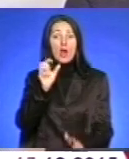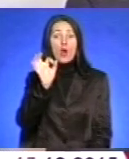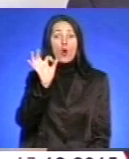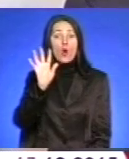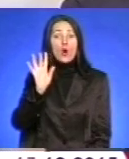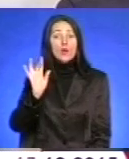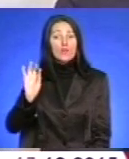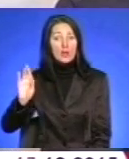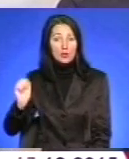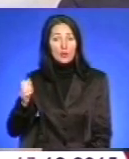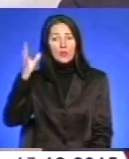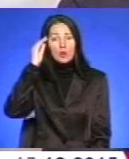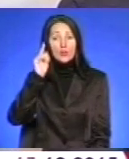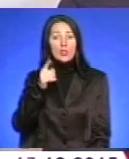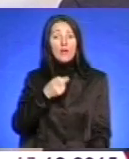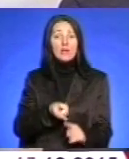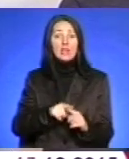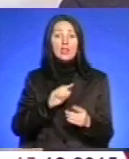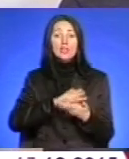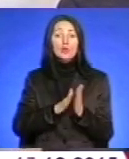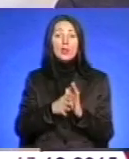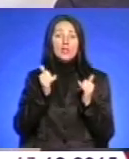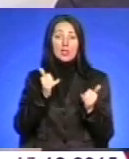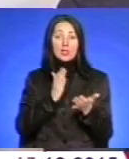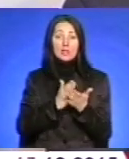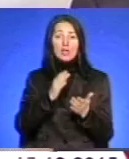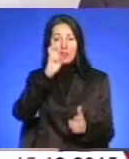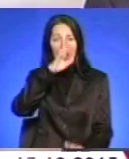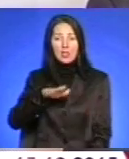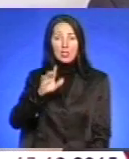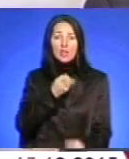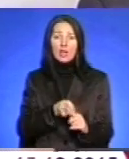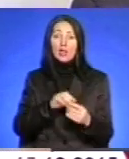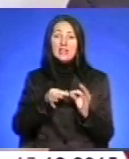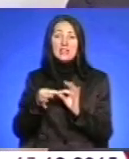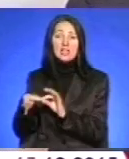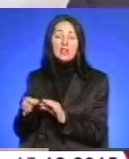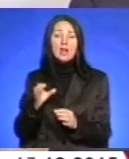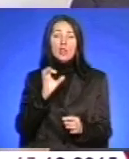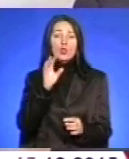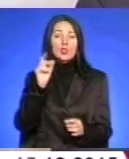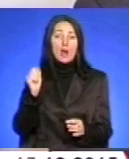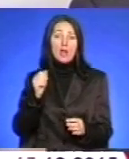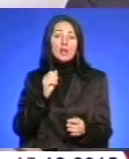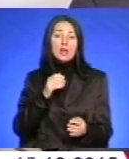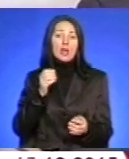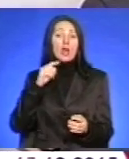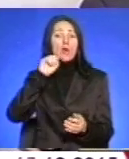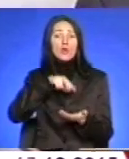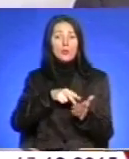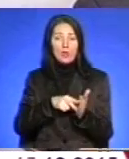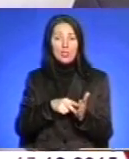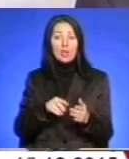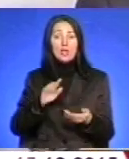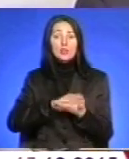А враховуючи те, в якій зараз ситуації знаходиться країна і наскільки складна фінансово-економічна та соціальна ситуація в країні, а ці цифри